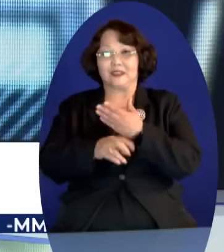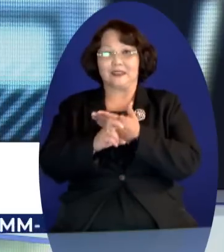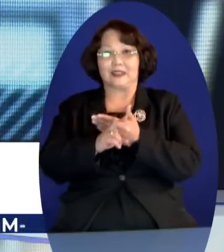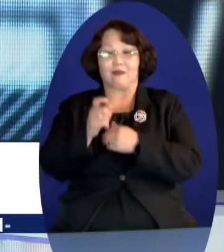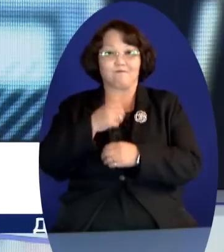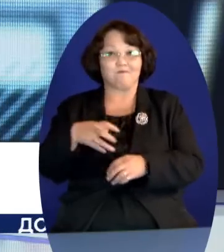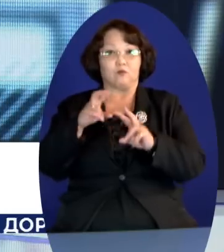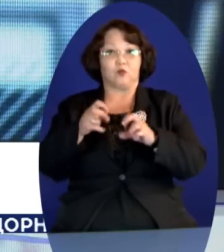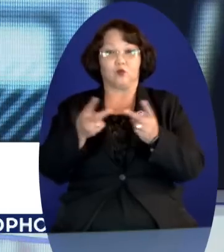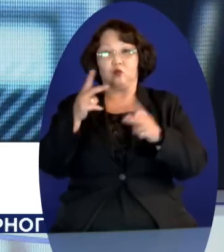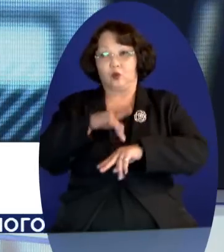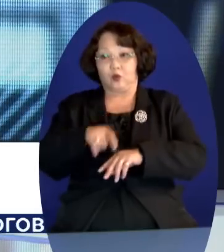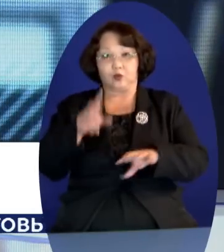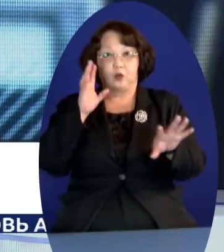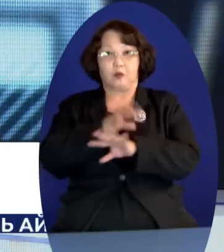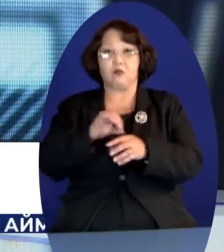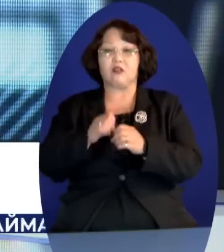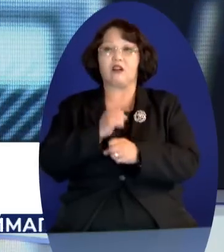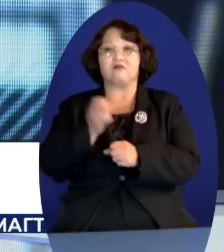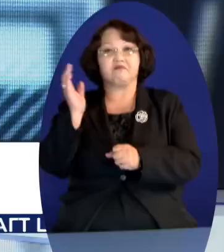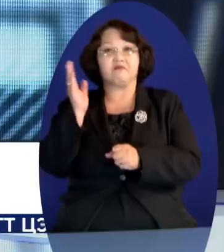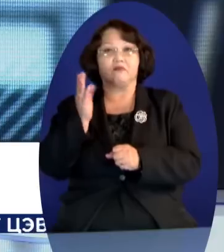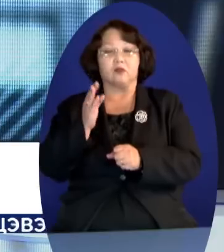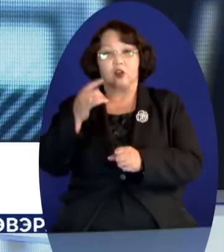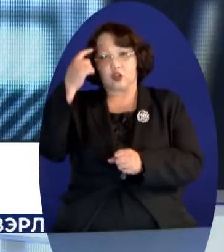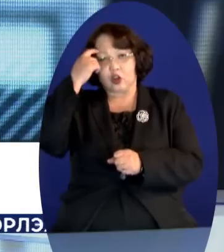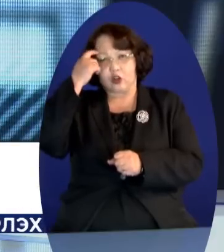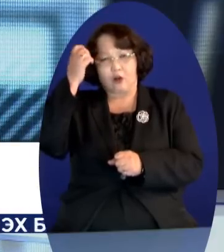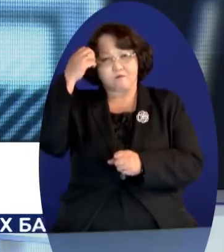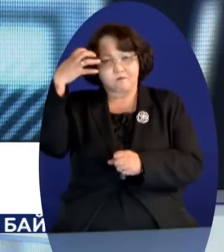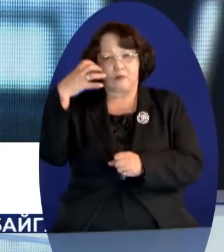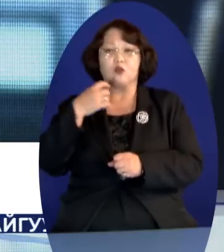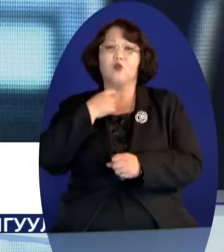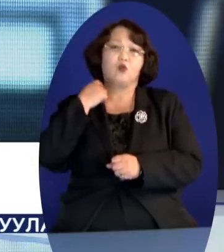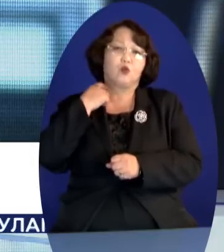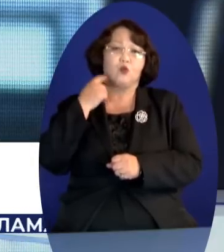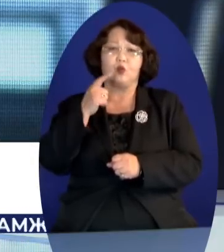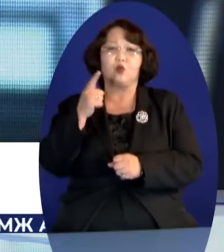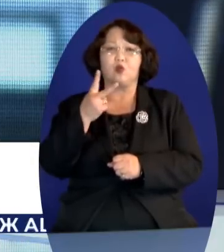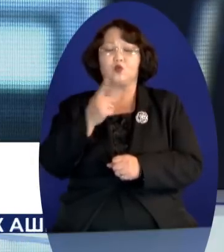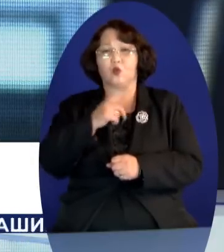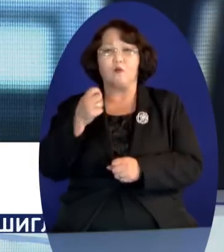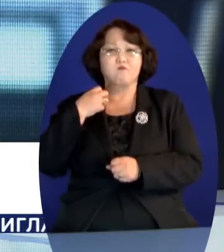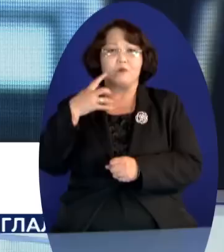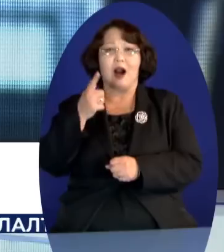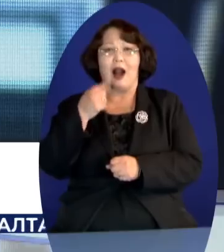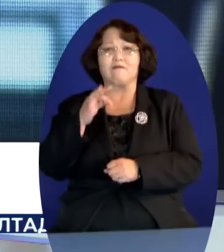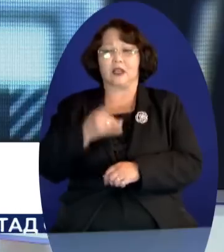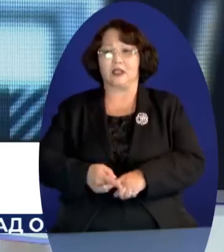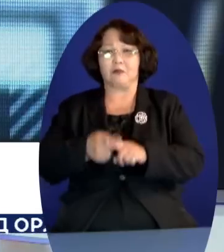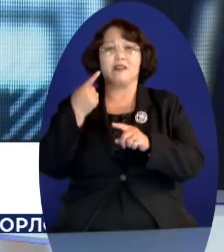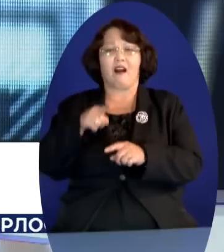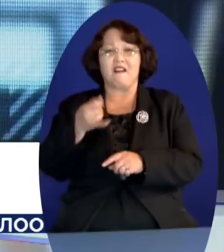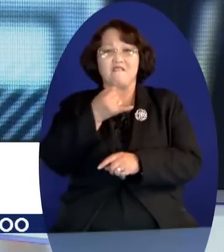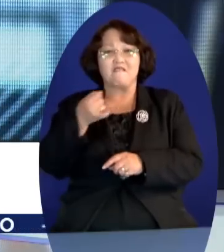өнөөдөр өдрөлгийг зохион байгуулжээ. Манай улсаас сүүлийн жилүүдэд толгой хүзууны хорт хавдартаа иргэдийн тоо өсөх хандлагатай байна. Шалтгаан нь вирусын